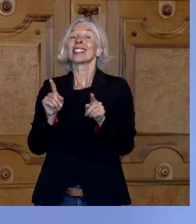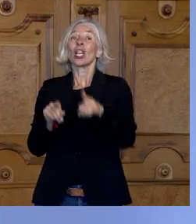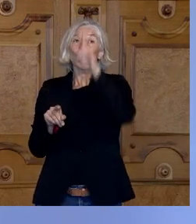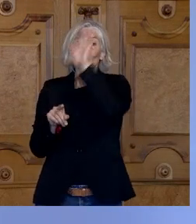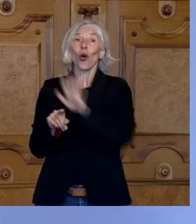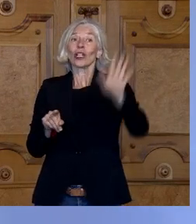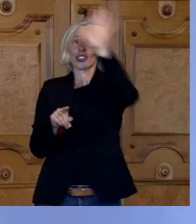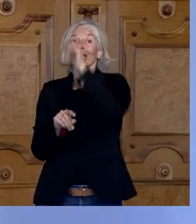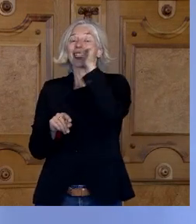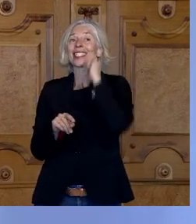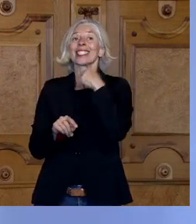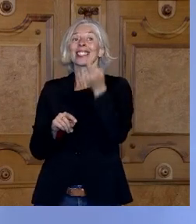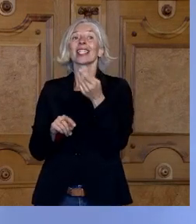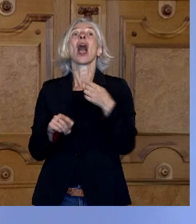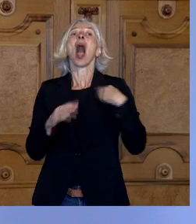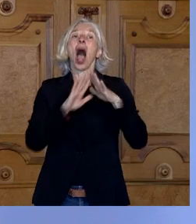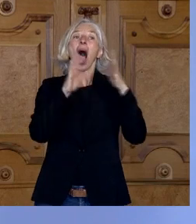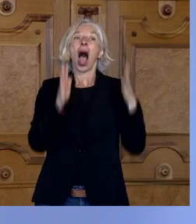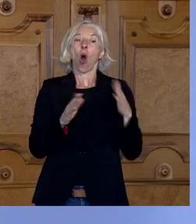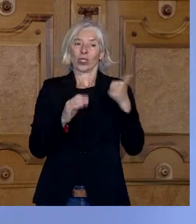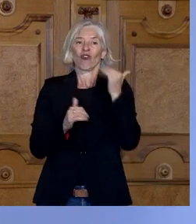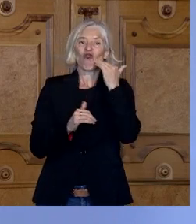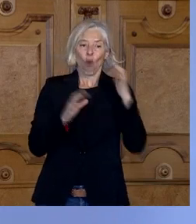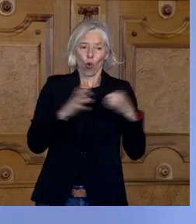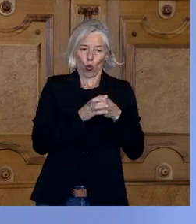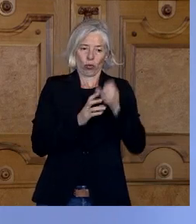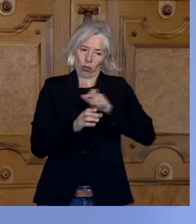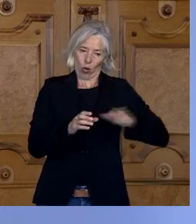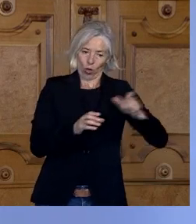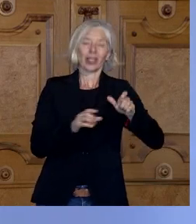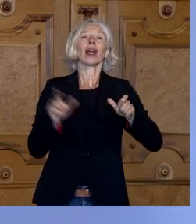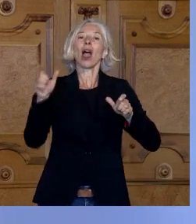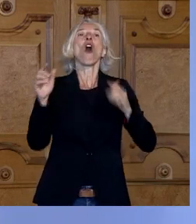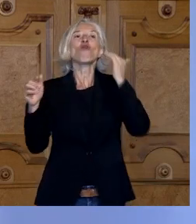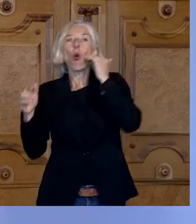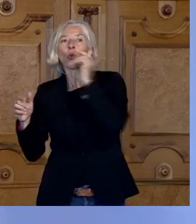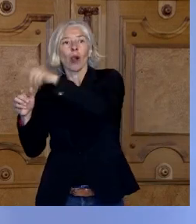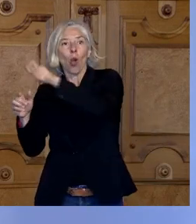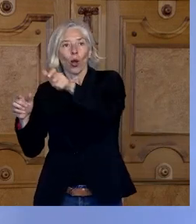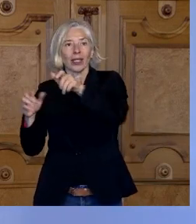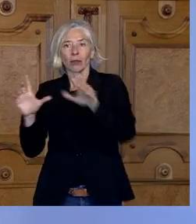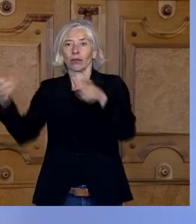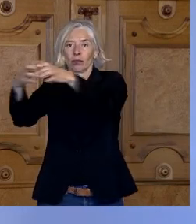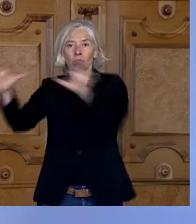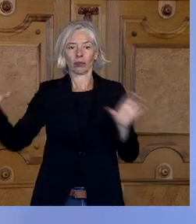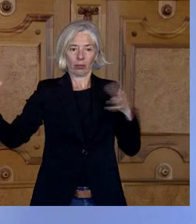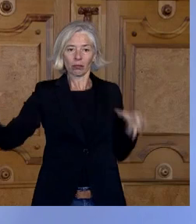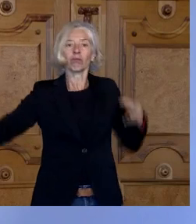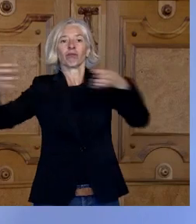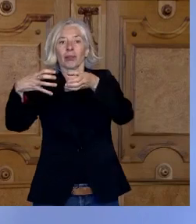Bayern so nicht umgesetzt worden ist, sodass es hier entsprechend nur auf den gerade von mir erwähnten Personenkreis